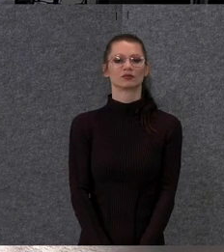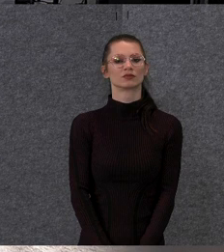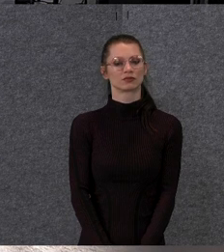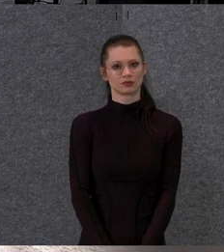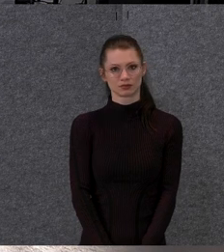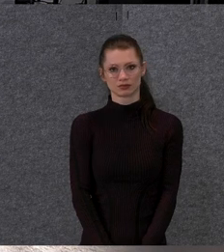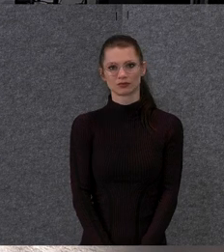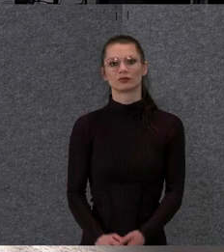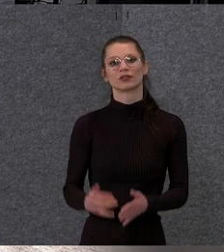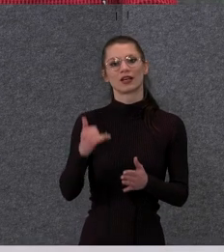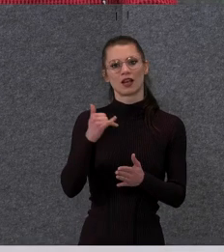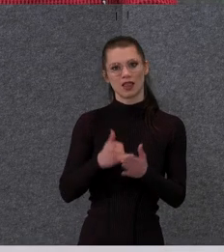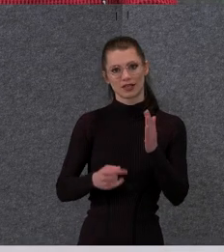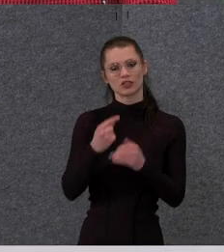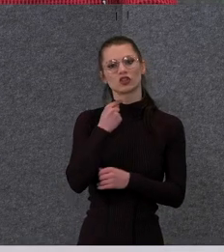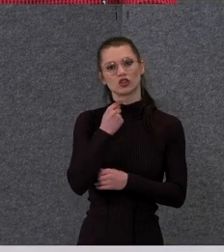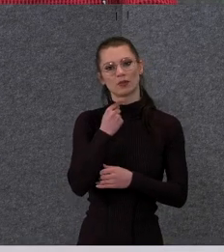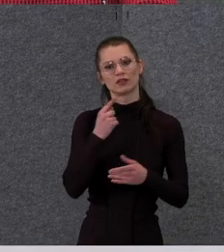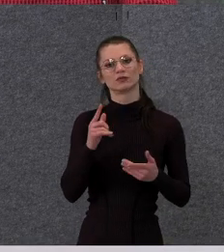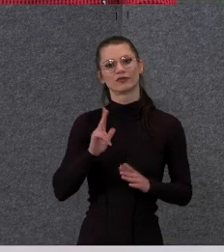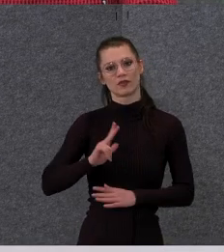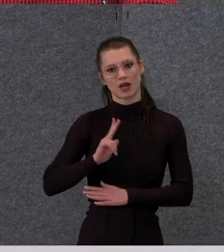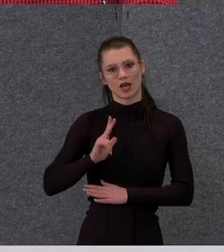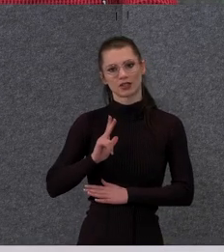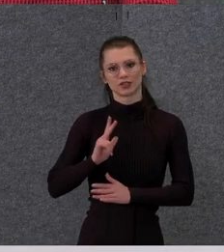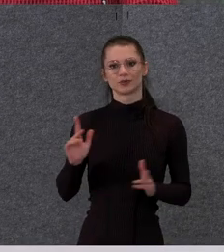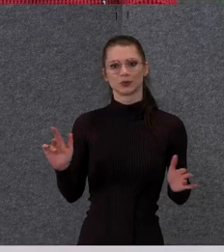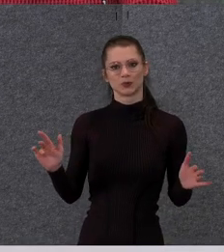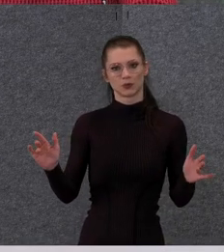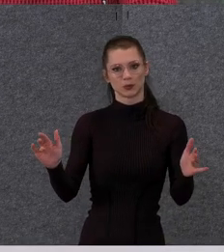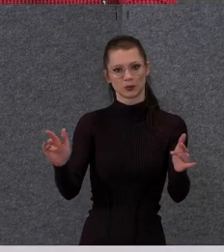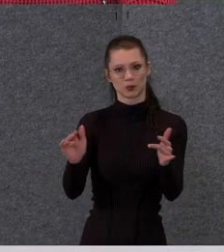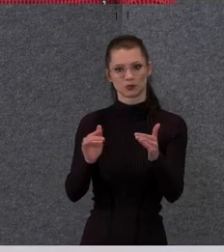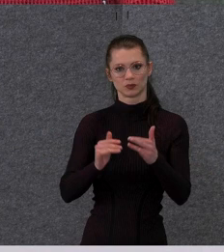Es trudeln immer noch so die letzten Stimmen hier ein, auf die wir natürlich auch gerne noch warten möchten.